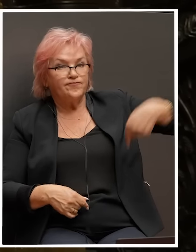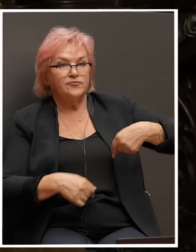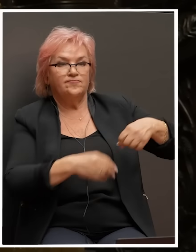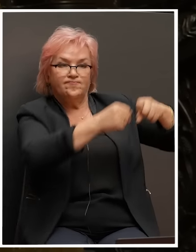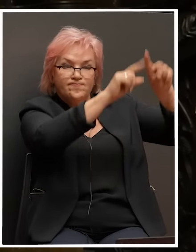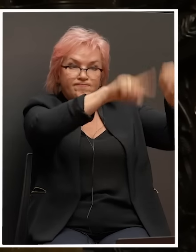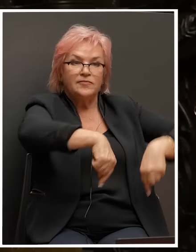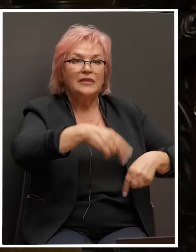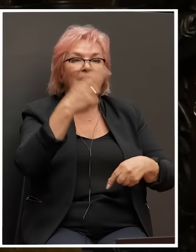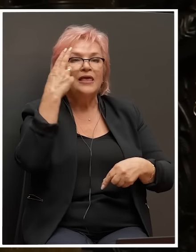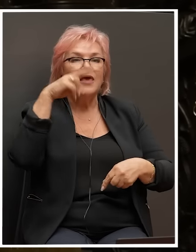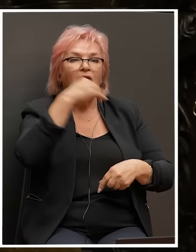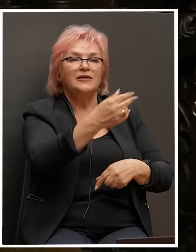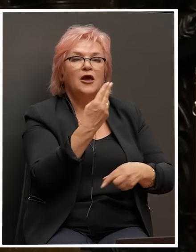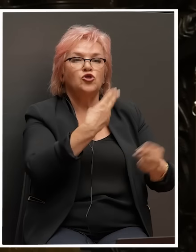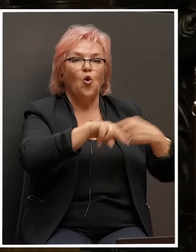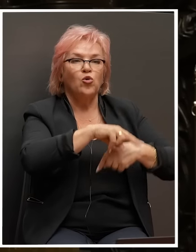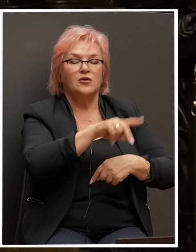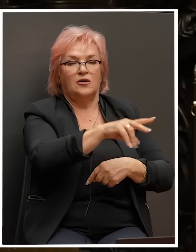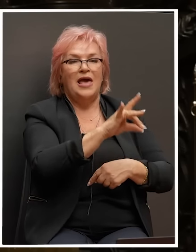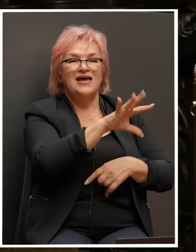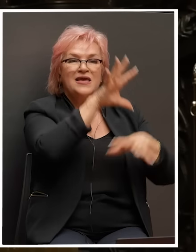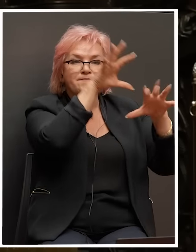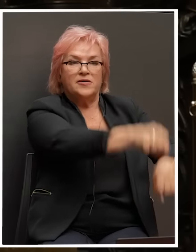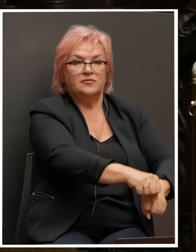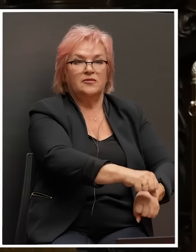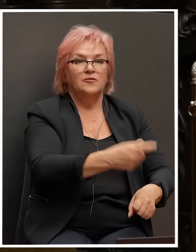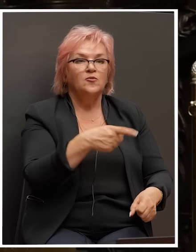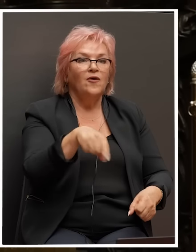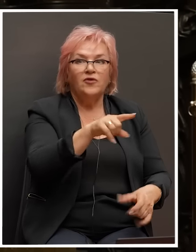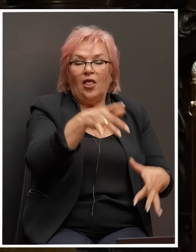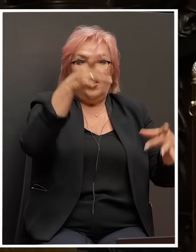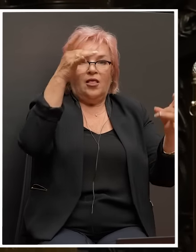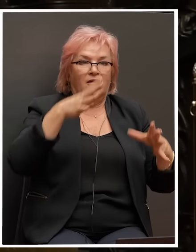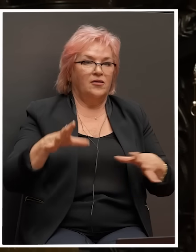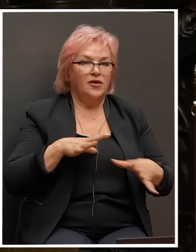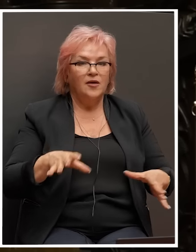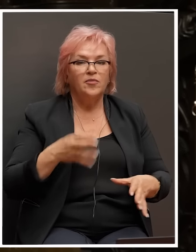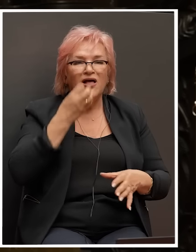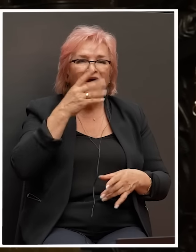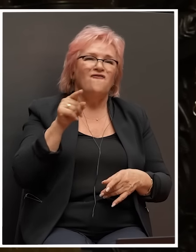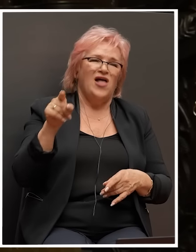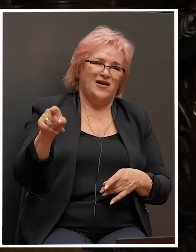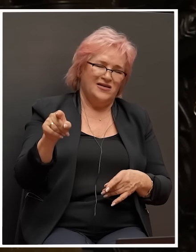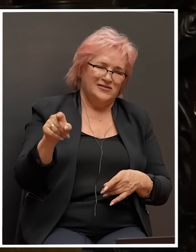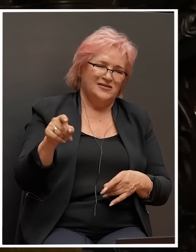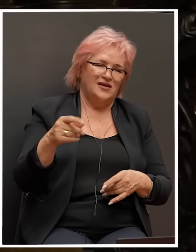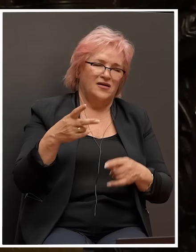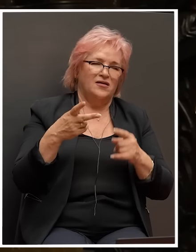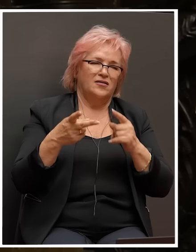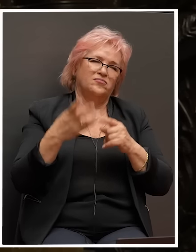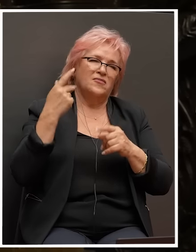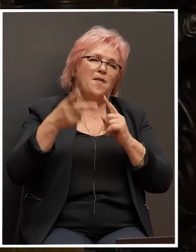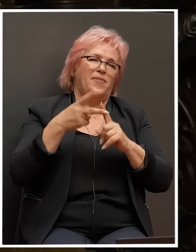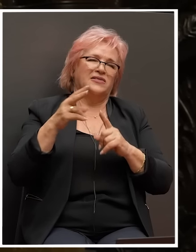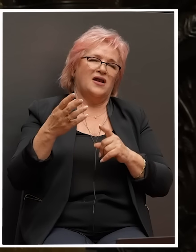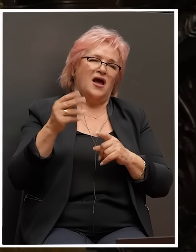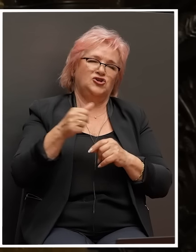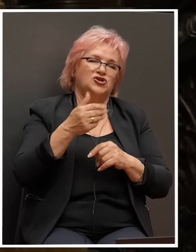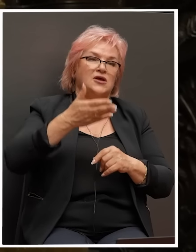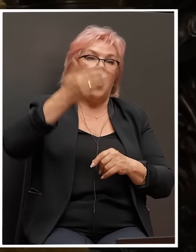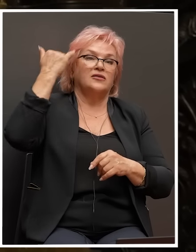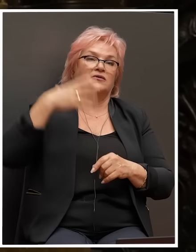с дяди. И захватили Рим, потому что к этому никто не был готов. До Флоренции сейчас на Фреччероссо 1,5 часа, тогда это было 2 дня